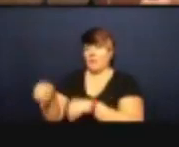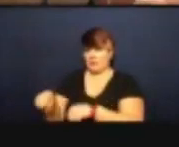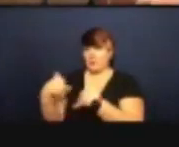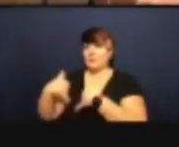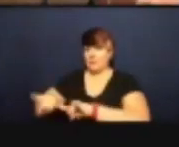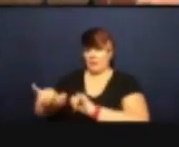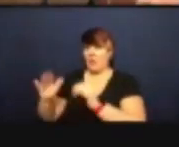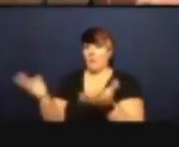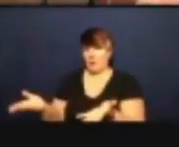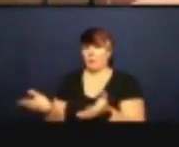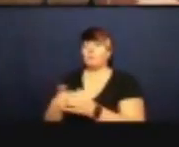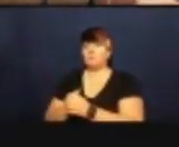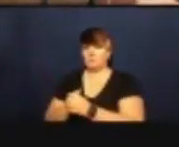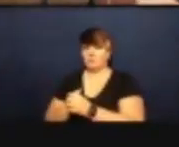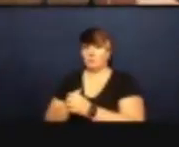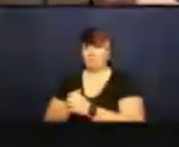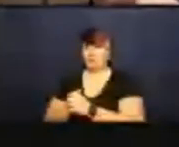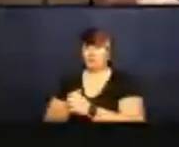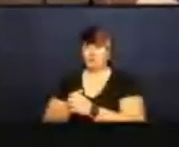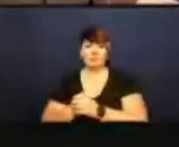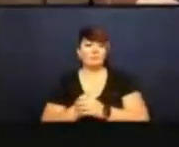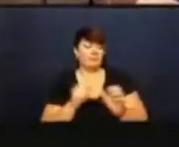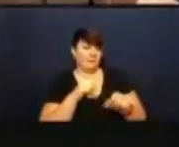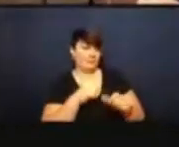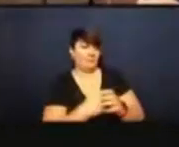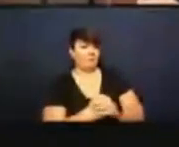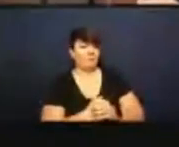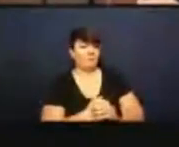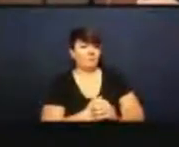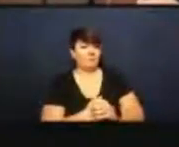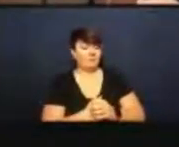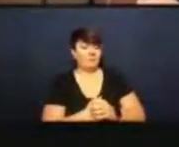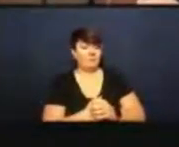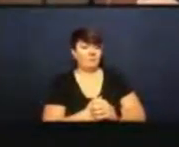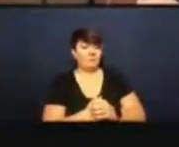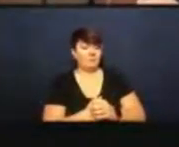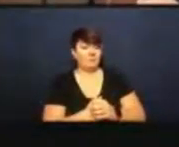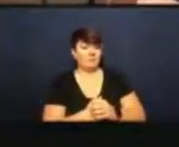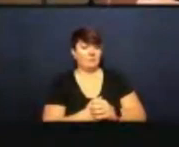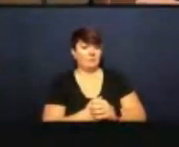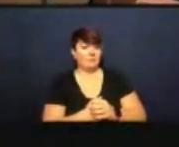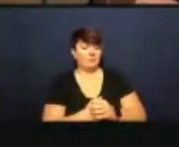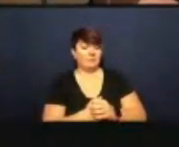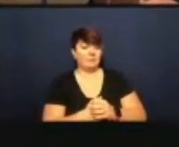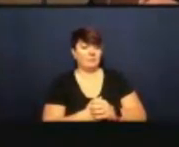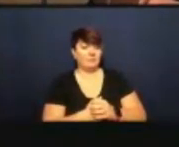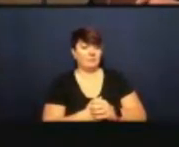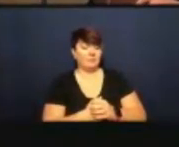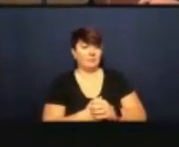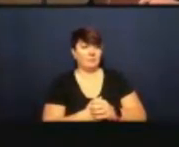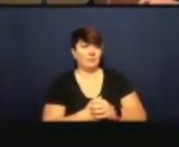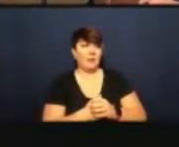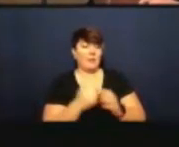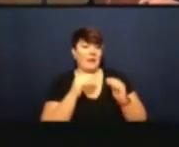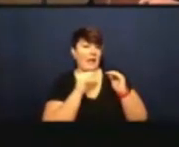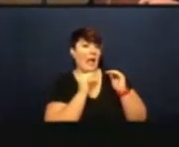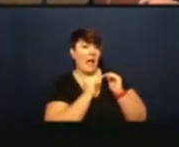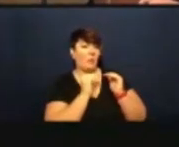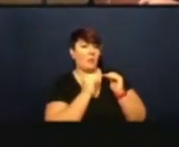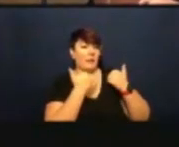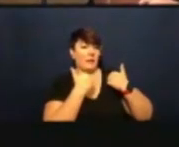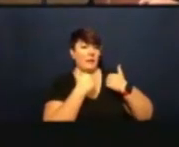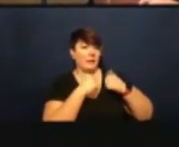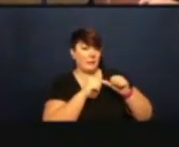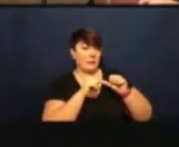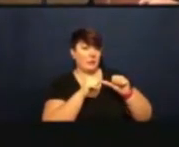kuwa kila mtu anaweza kufikia huduma hizi kwa njia ya usawa.